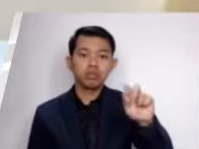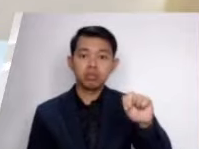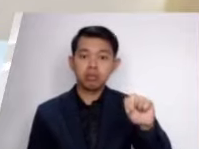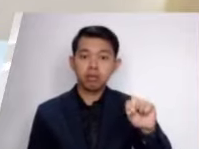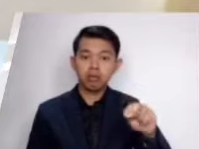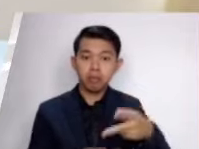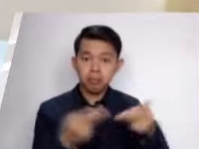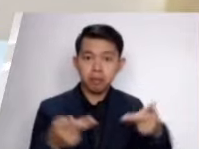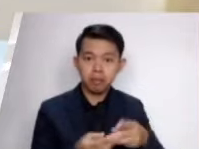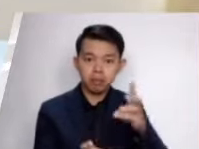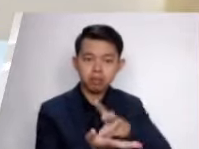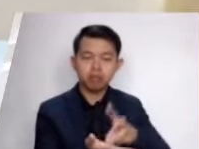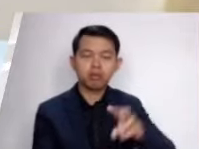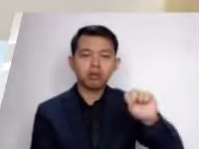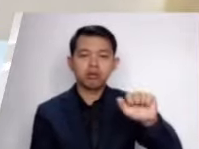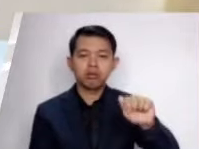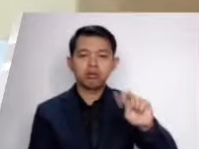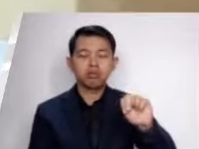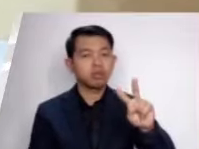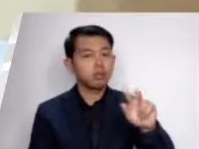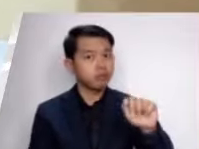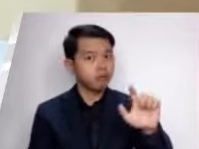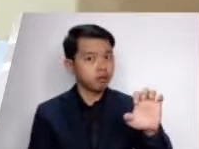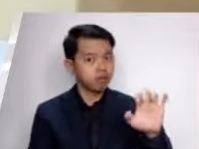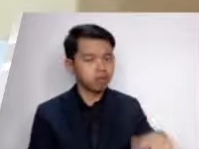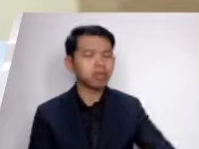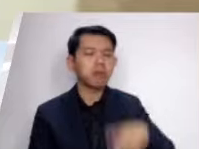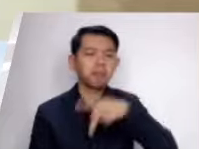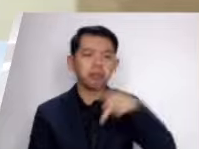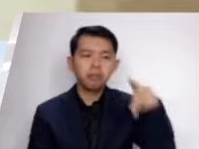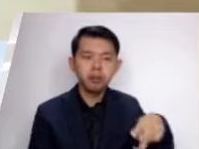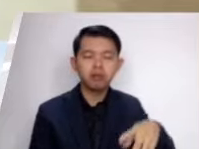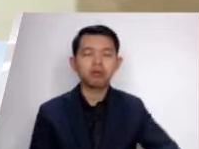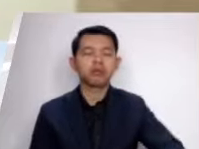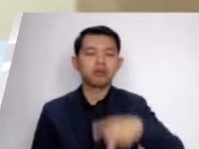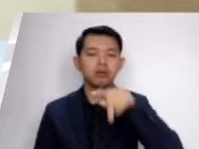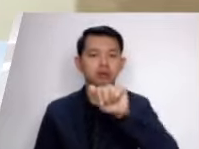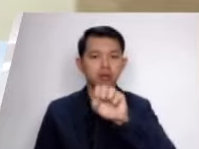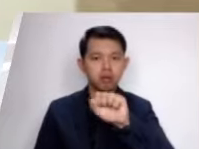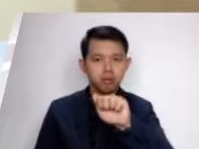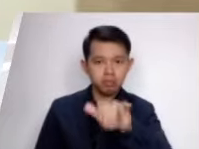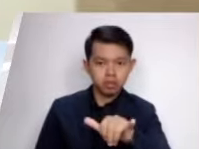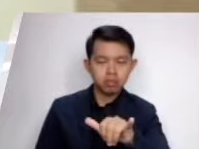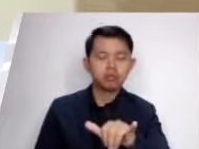SKK Rivendell, Pasay, Smartweb Nasdaque,